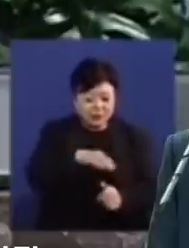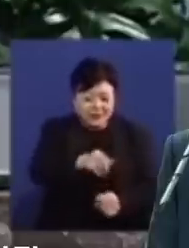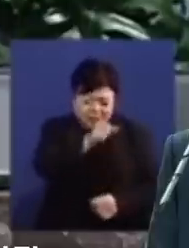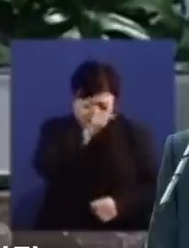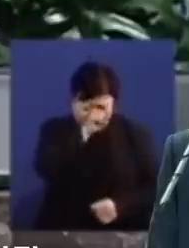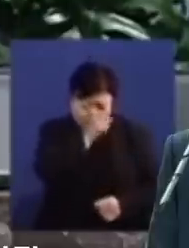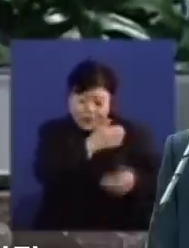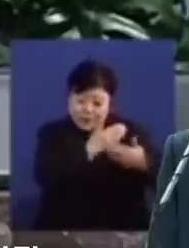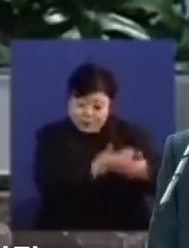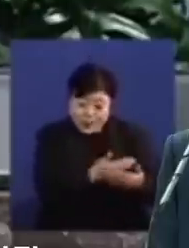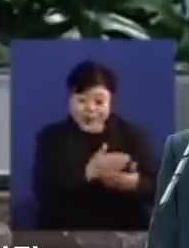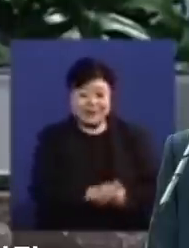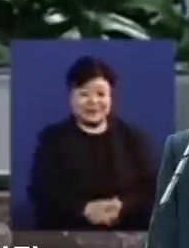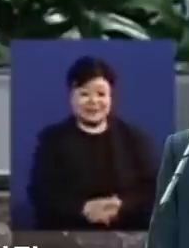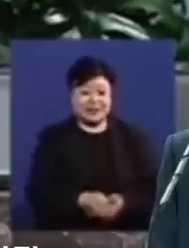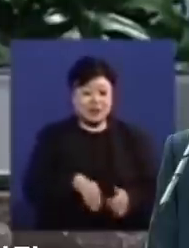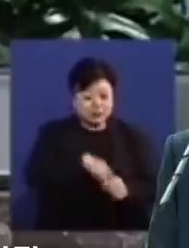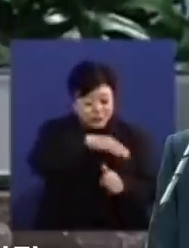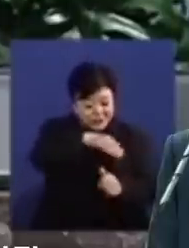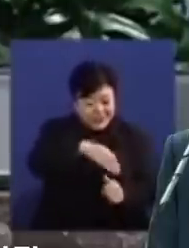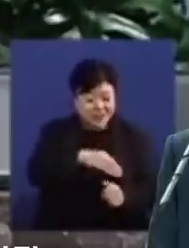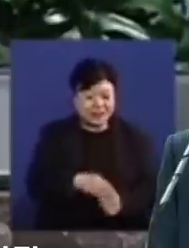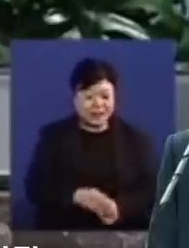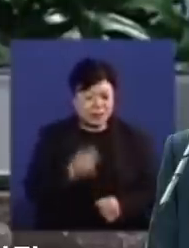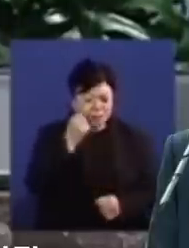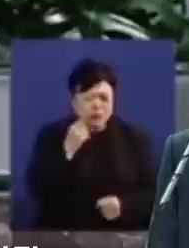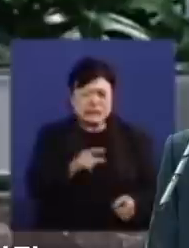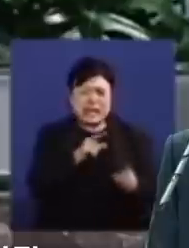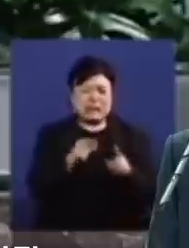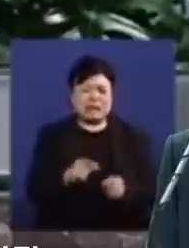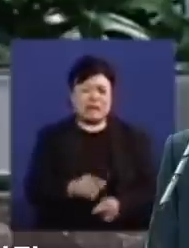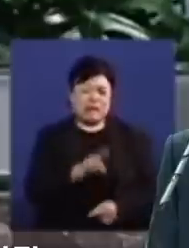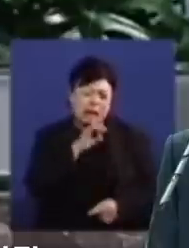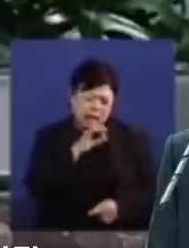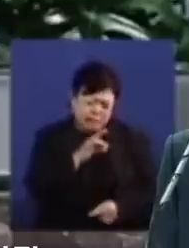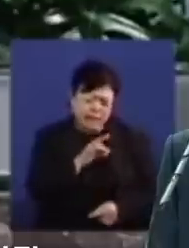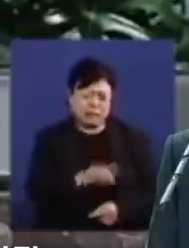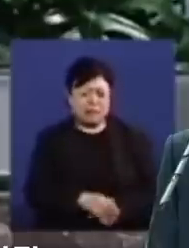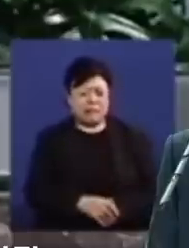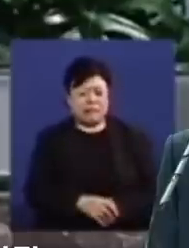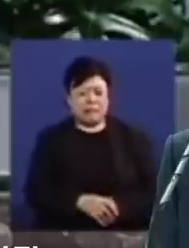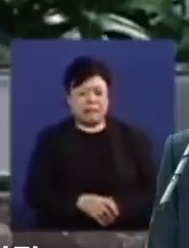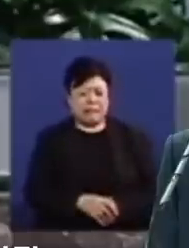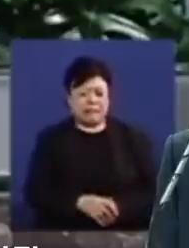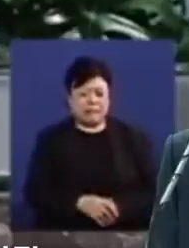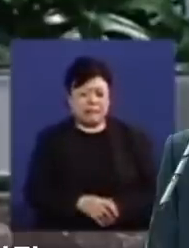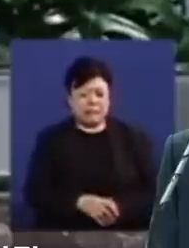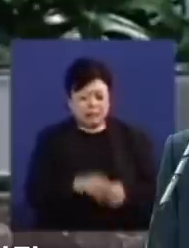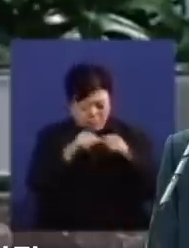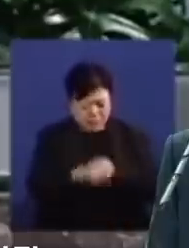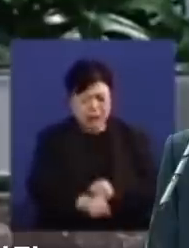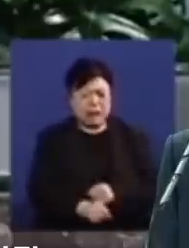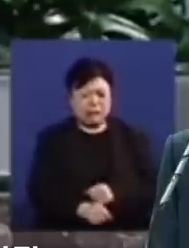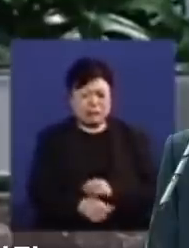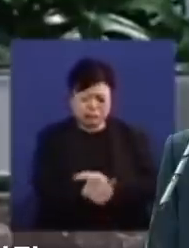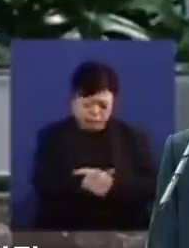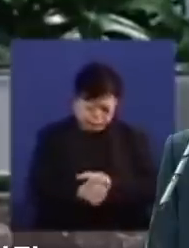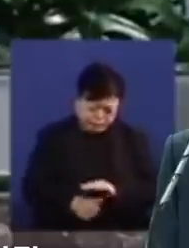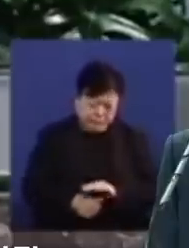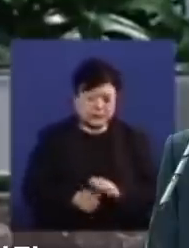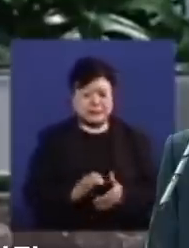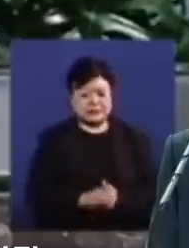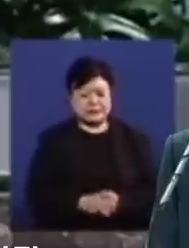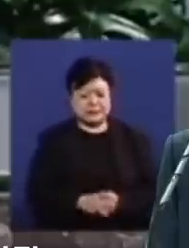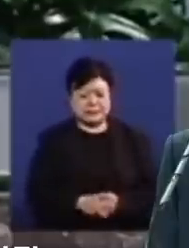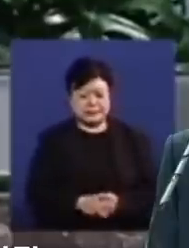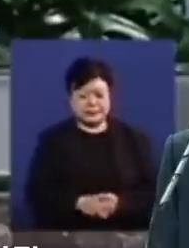굉장히 중요합니다. 분위기가 못 살고 안 되고 퇴폐하고